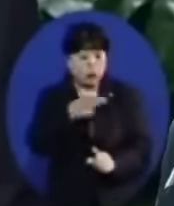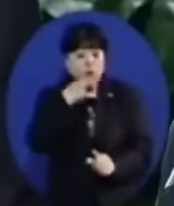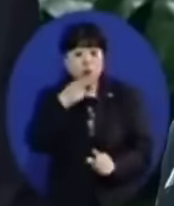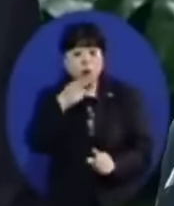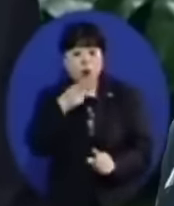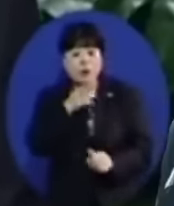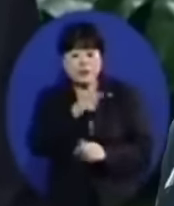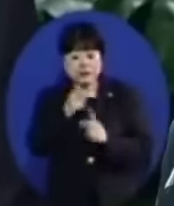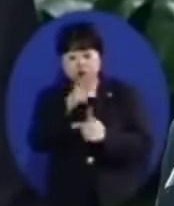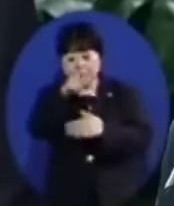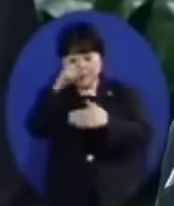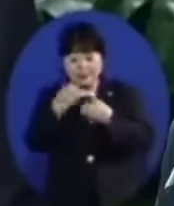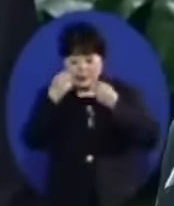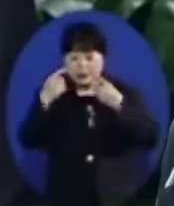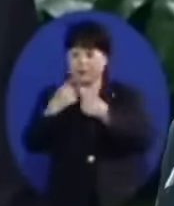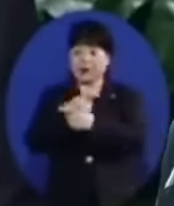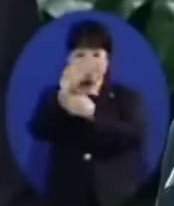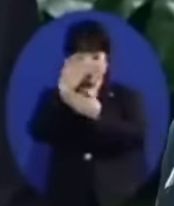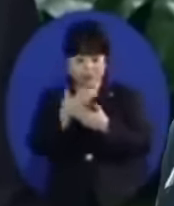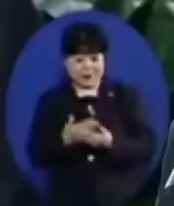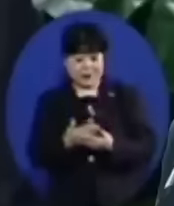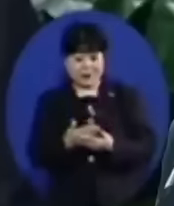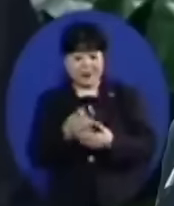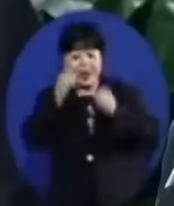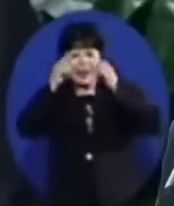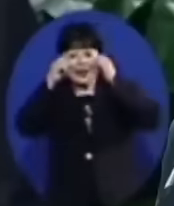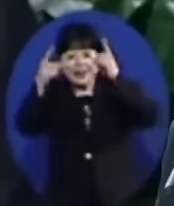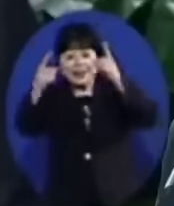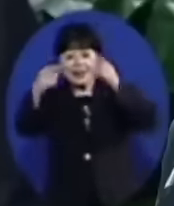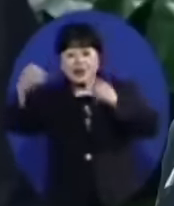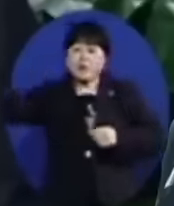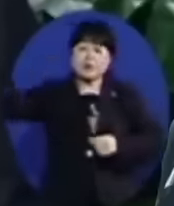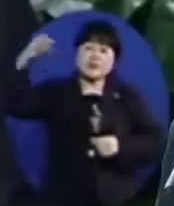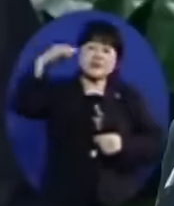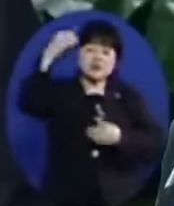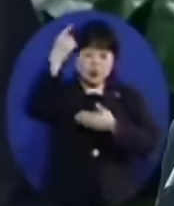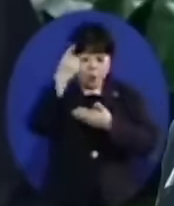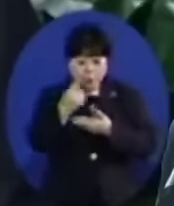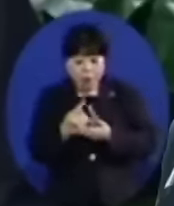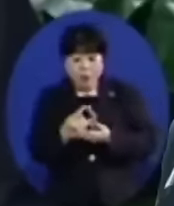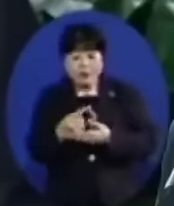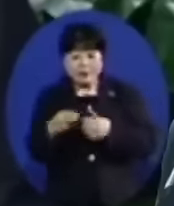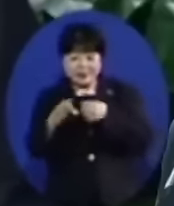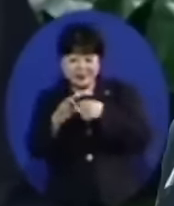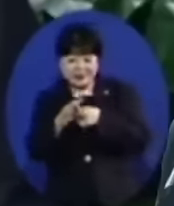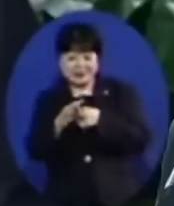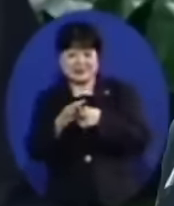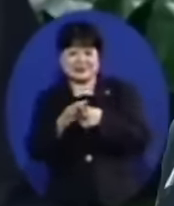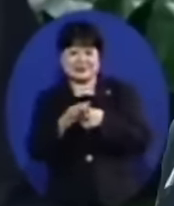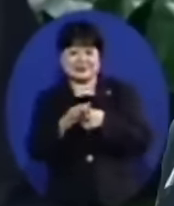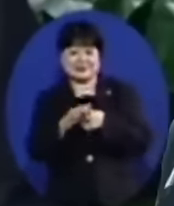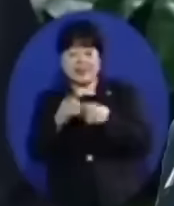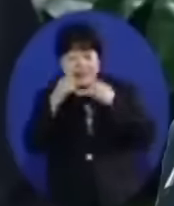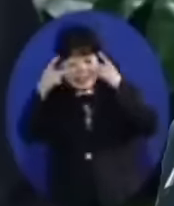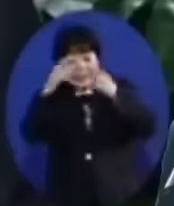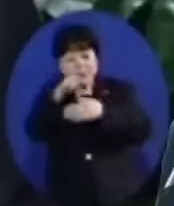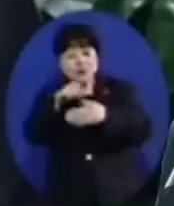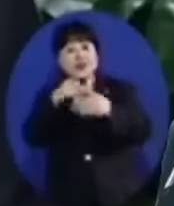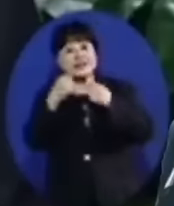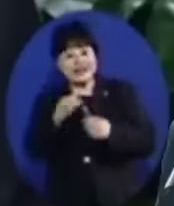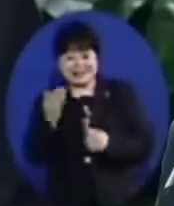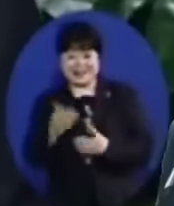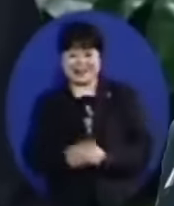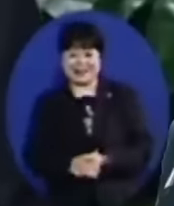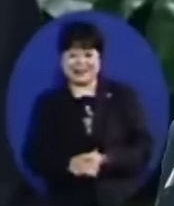나는 그리스도 안에서 새롭게 되었다. 이 깨달음이 빛으로 온 사람은 그 깨달음 속에 살아야 되는